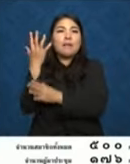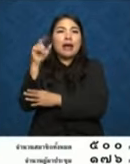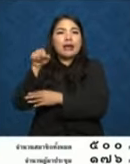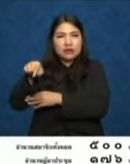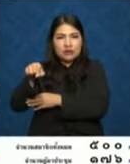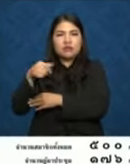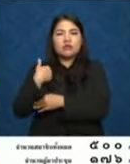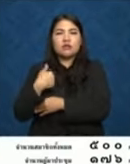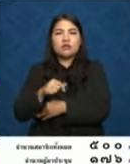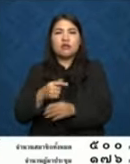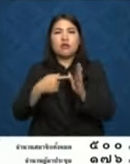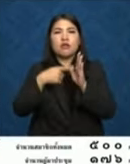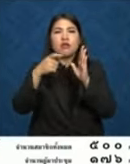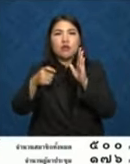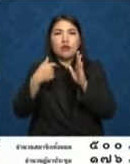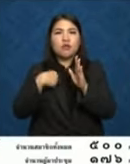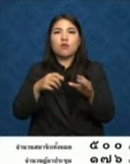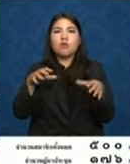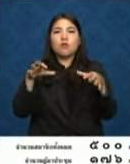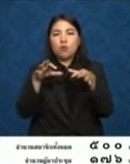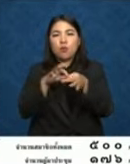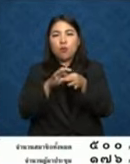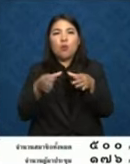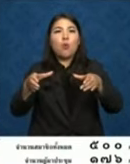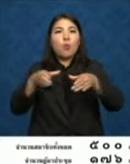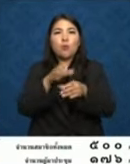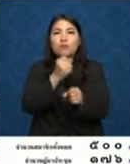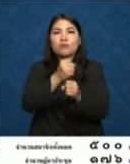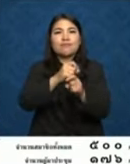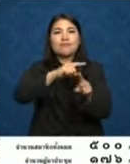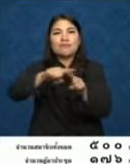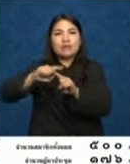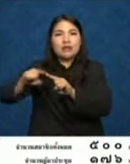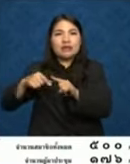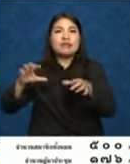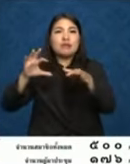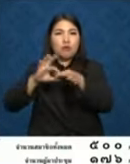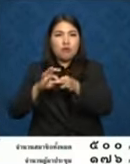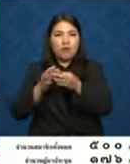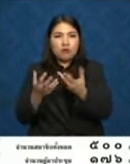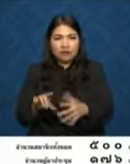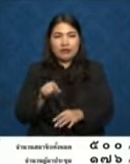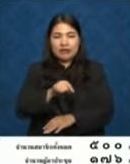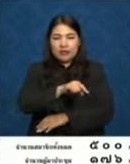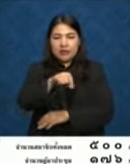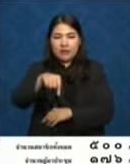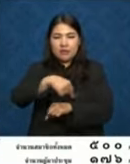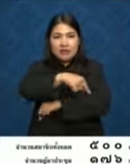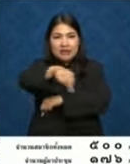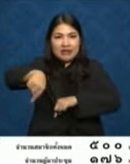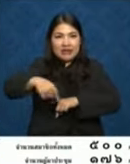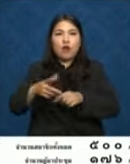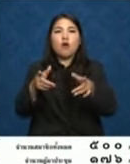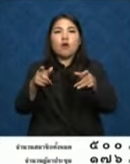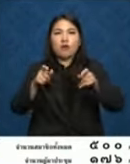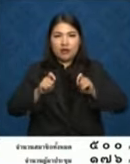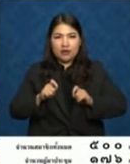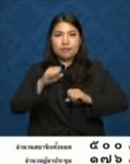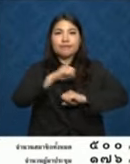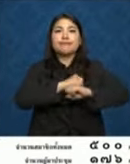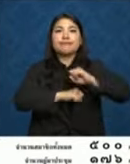มาและกรมอุทยานและหน่วยงานที่เกี่ยวข้องกับไปสไลด์แรกก็ได้ครับและขออนุญาตใช้พื้นที่นะครับเป็นขออนุญาตใช้พื้นที่ก่อสร้าง